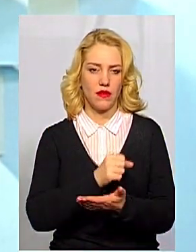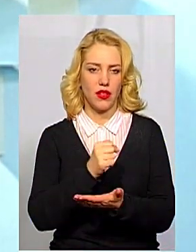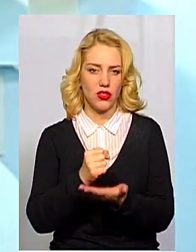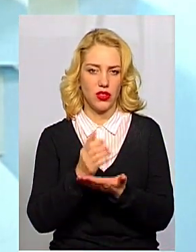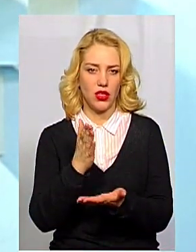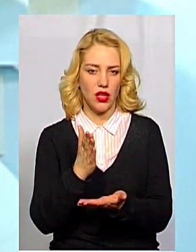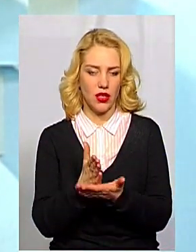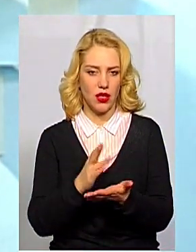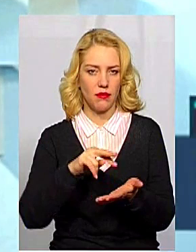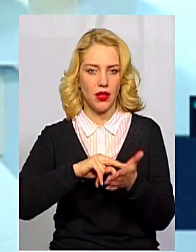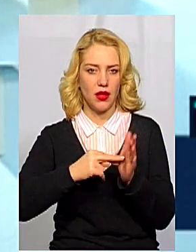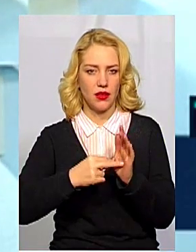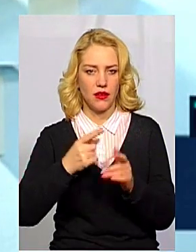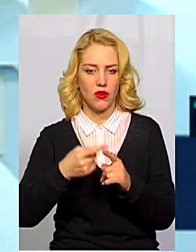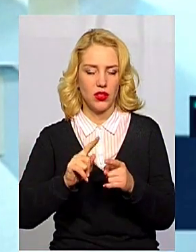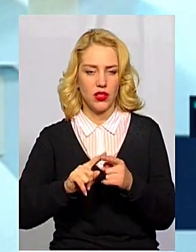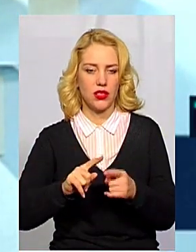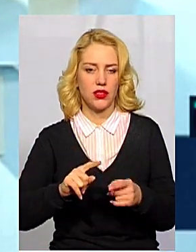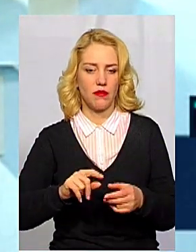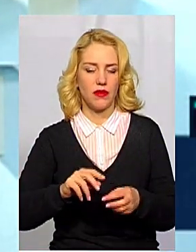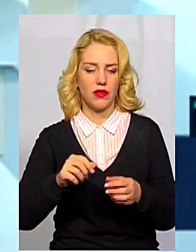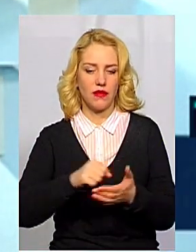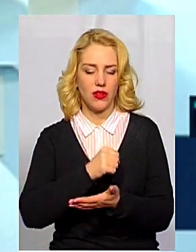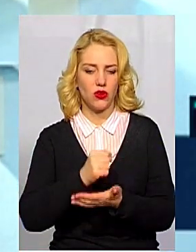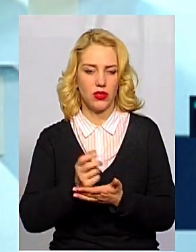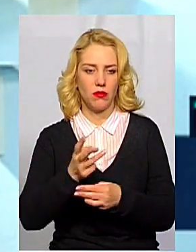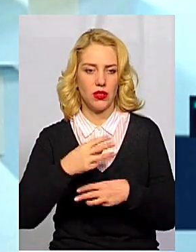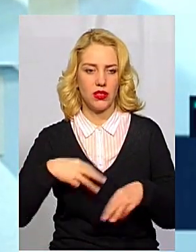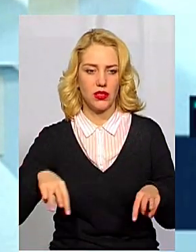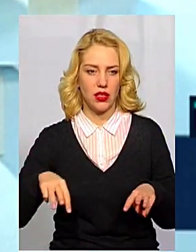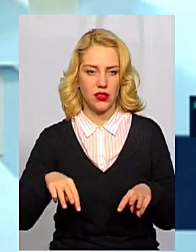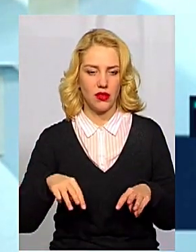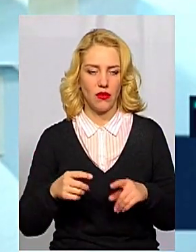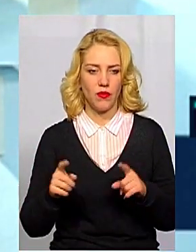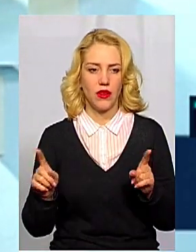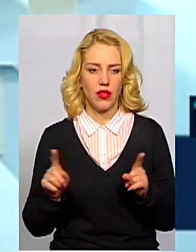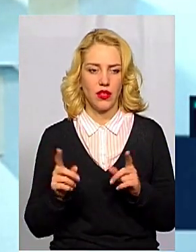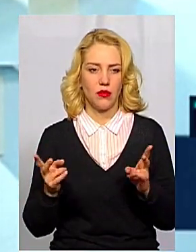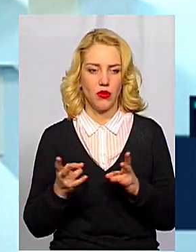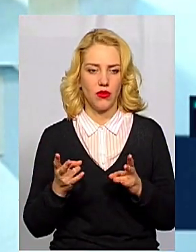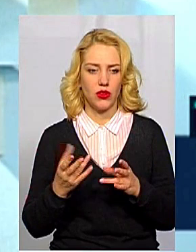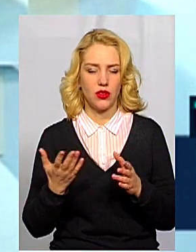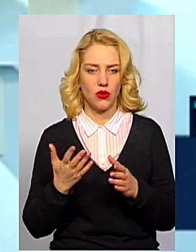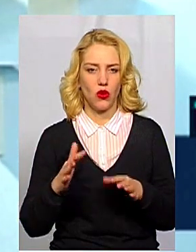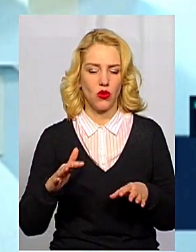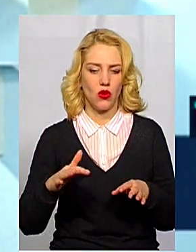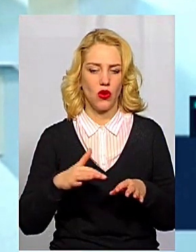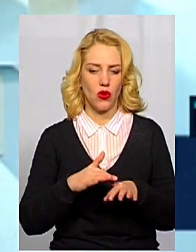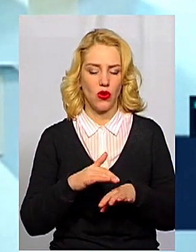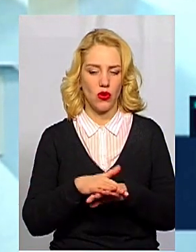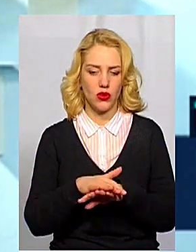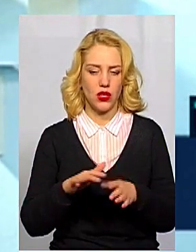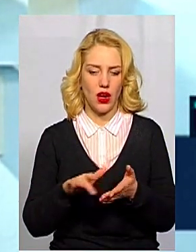затверджується Міністерством екології, затверджується. Це не ким-небудь. І з якого розрахунку вона